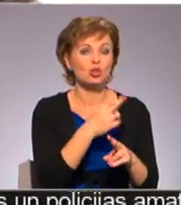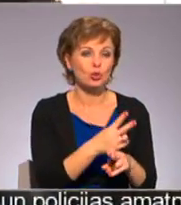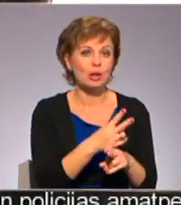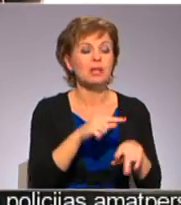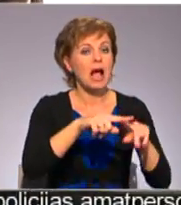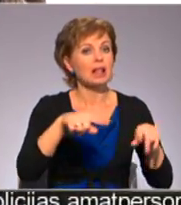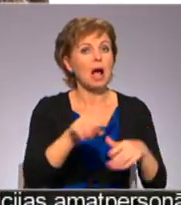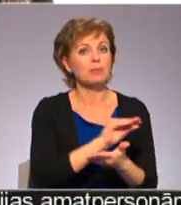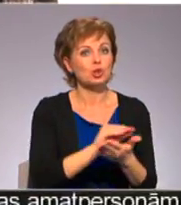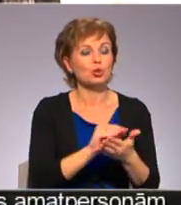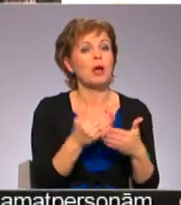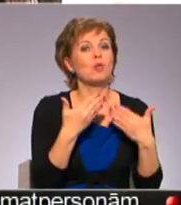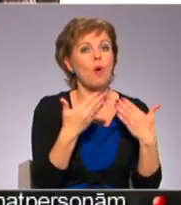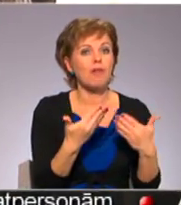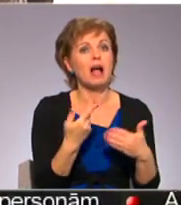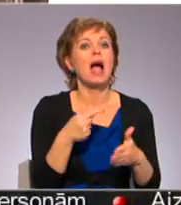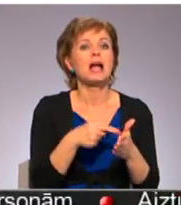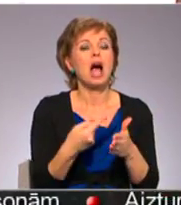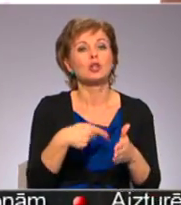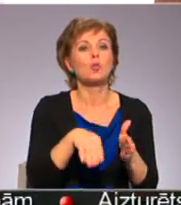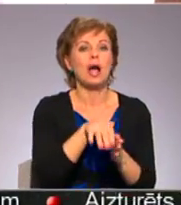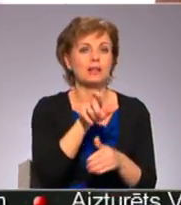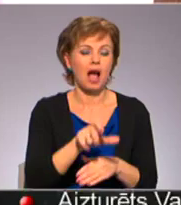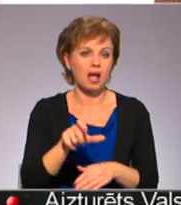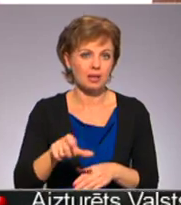lapas uzrakstīt novēlējumu kādam no dalībniekiem.